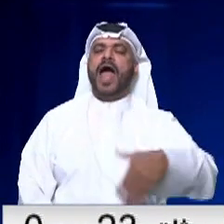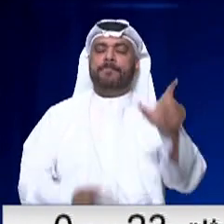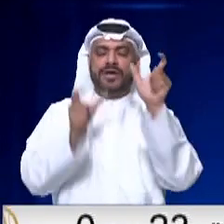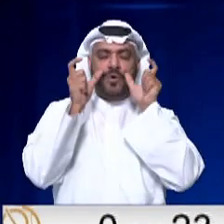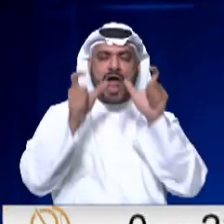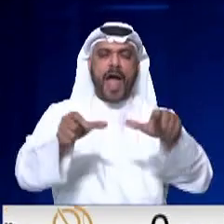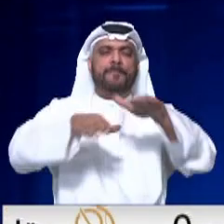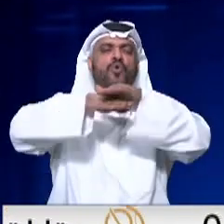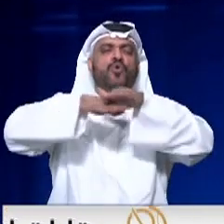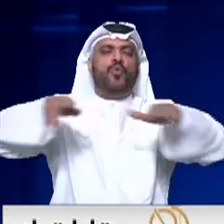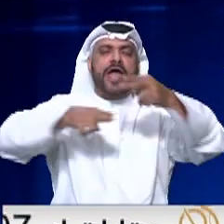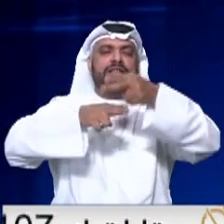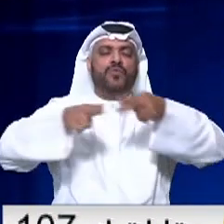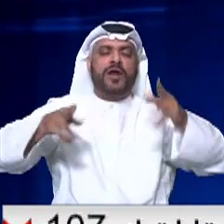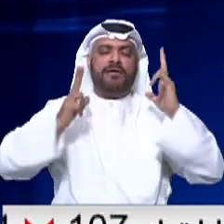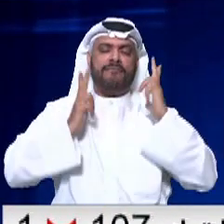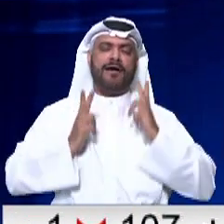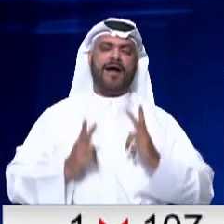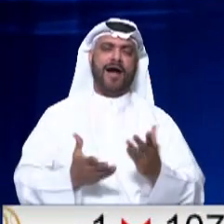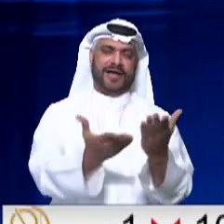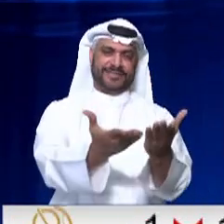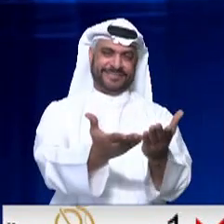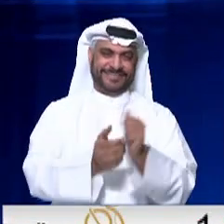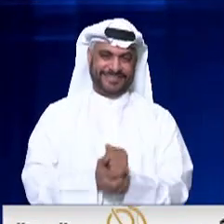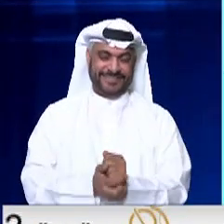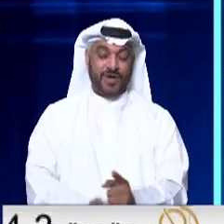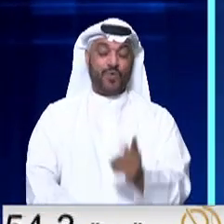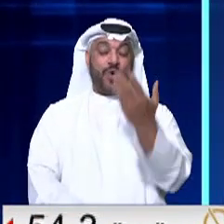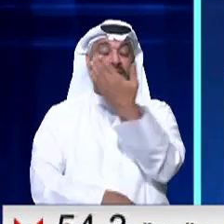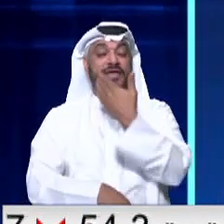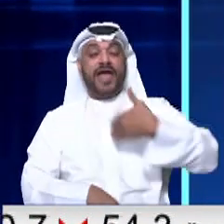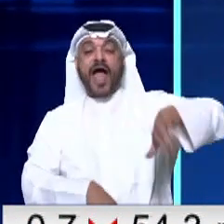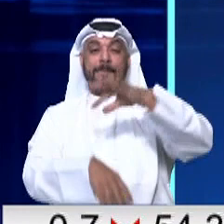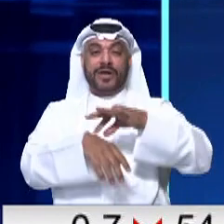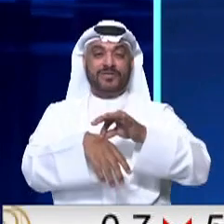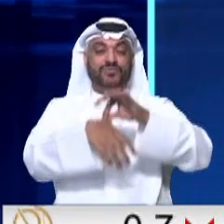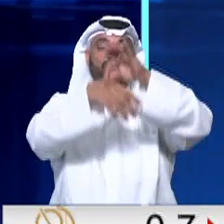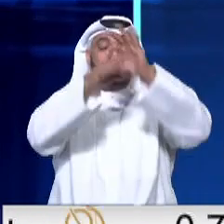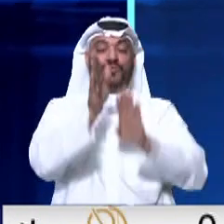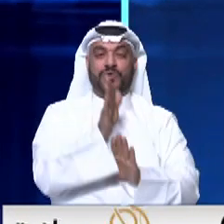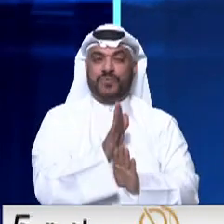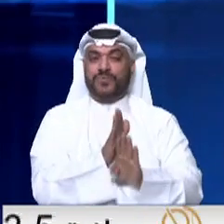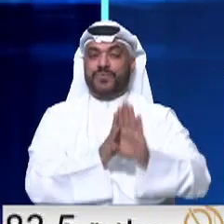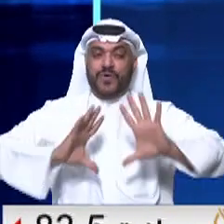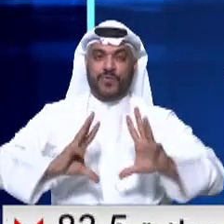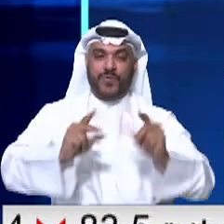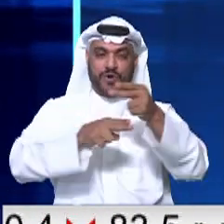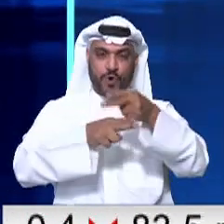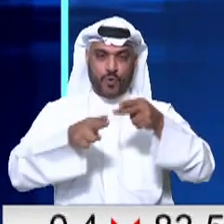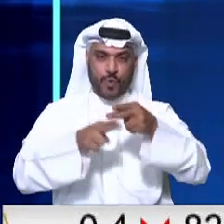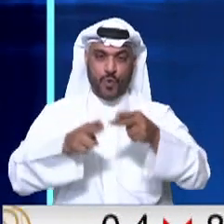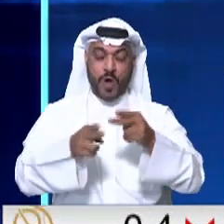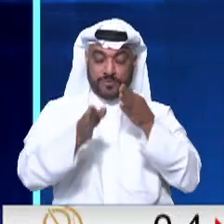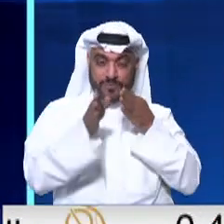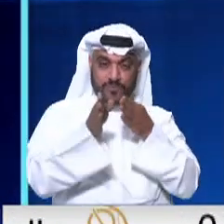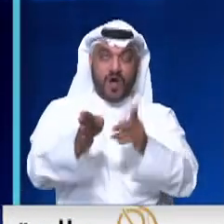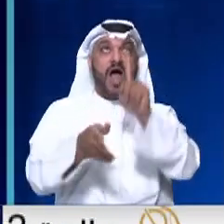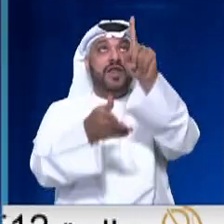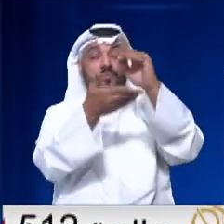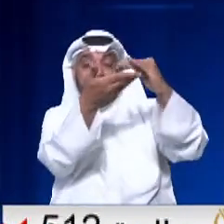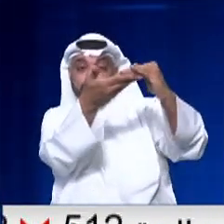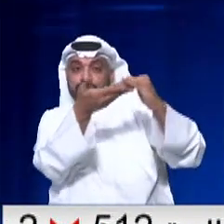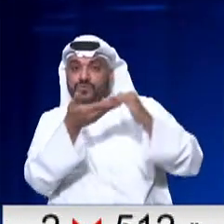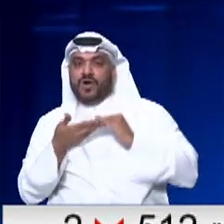الأمن والأمان والرخاء، ويوفق أبناء الوطن لخدمته ورفعة شأنه، ويسدد الخطى